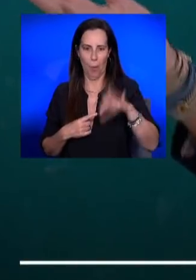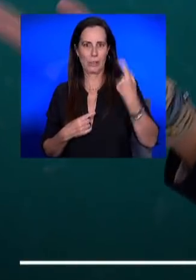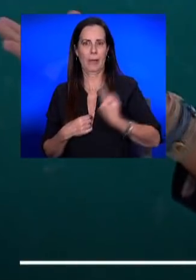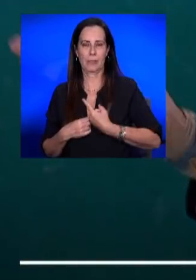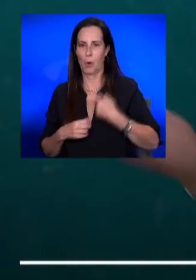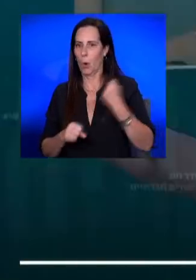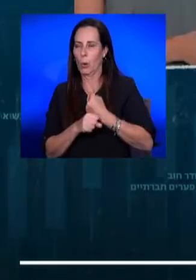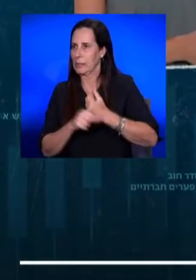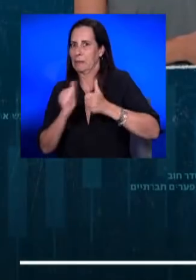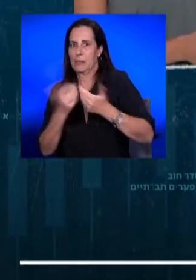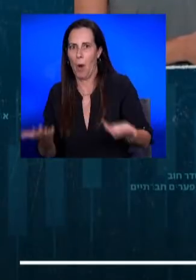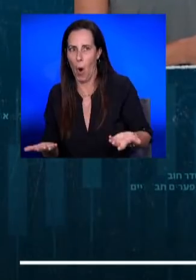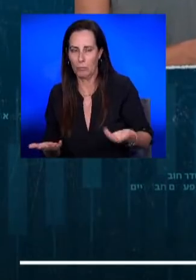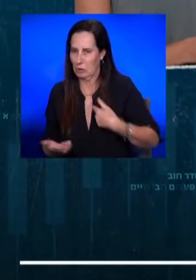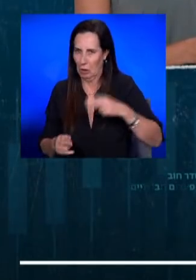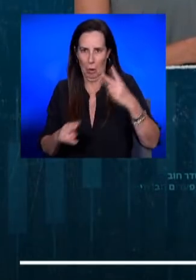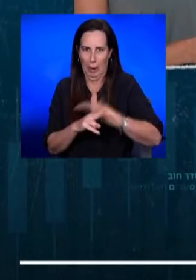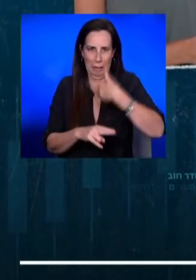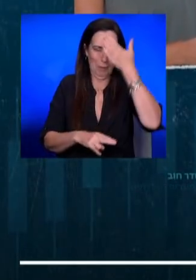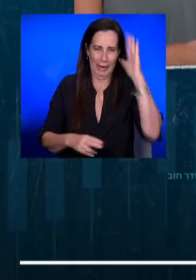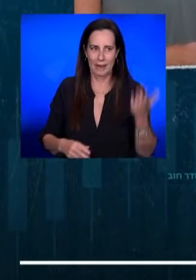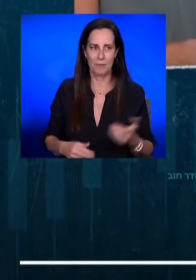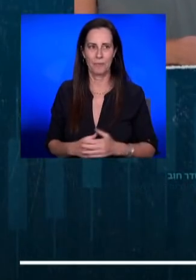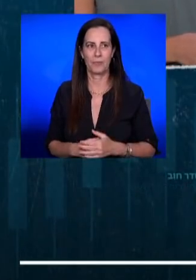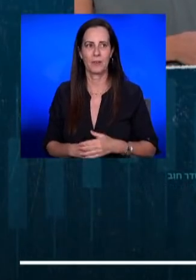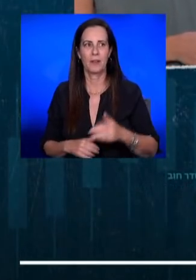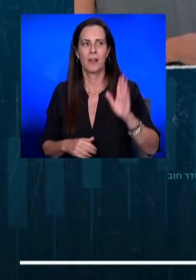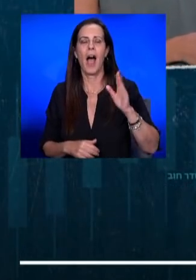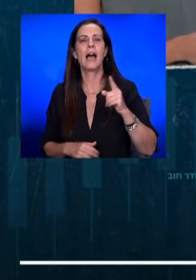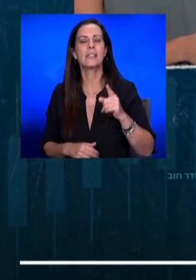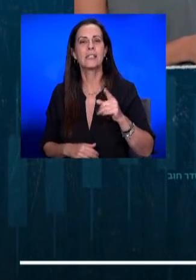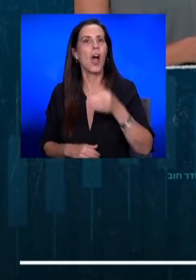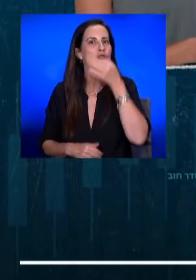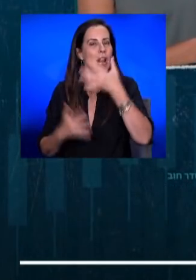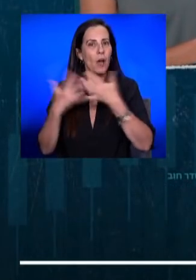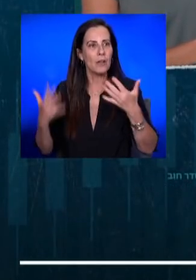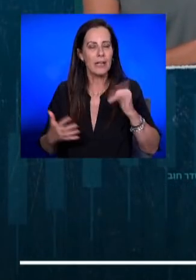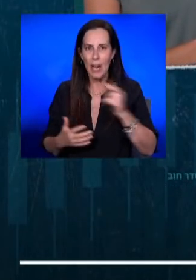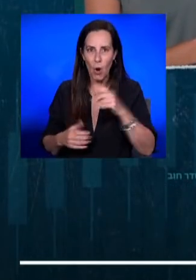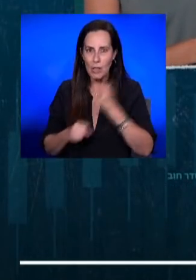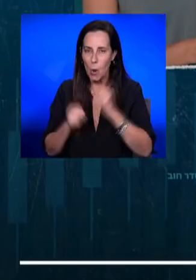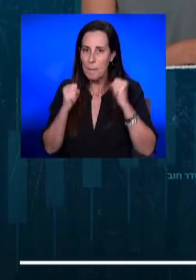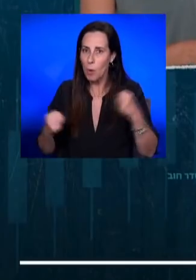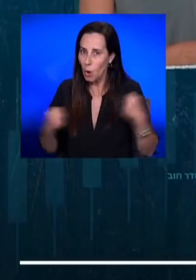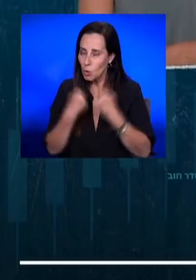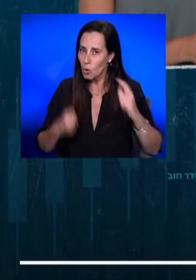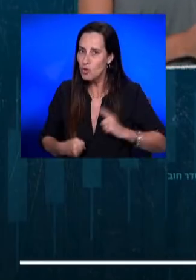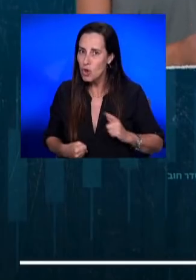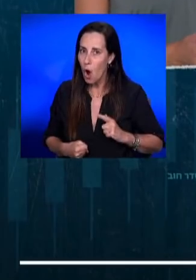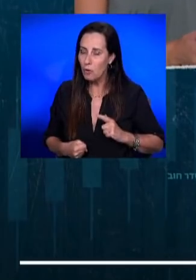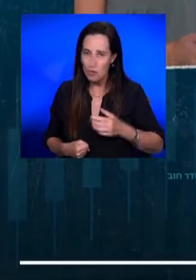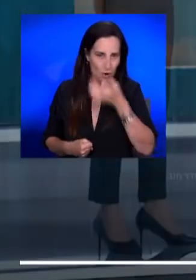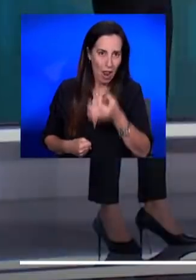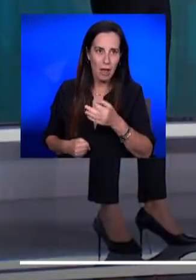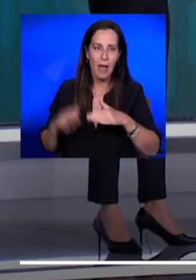עושים ספורט שאנחנו לא מכירים, למשל. יש לנו ספורט אתגרי, אז נגיד שאלת השאלות, כן או לא לעשות ביטוח תאונות אישיות?